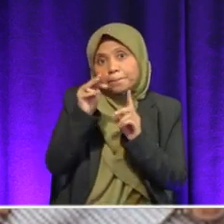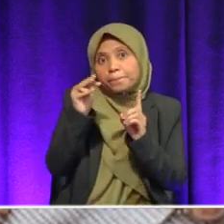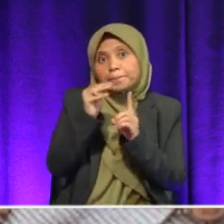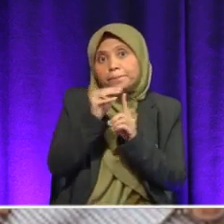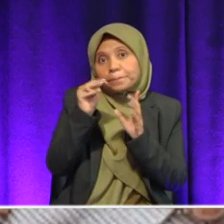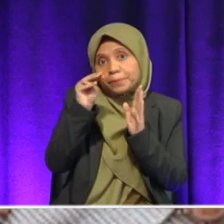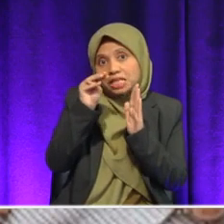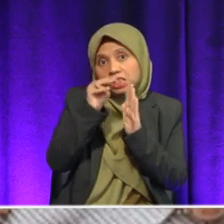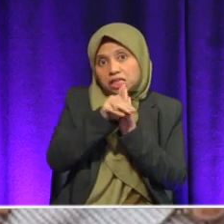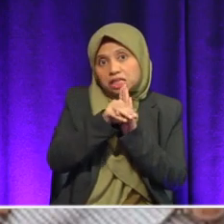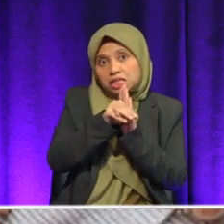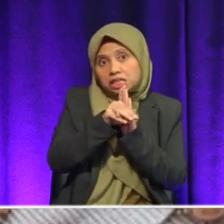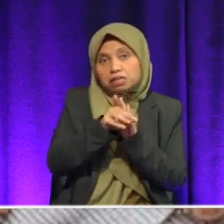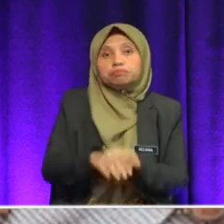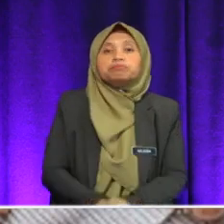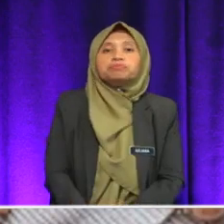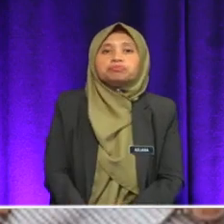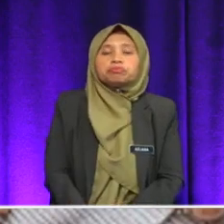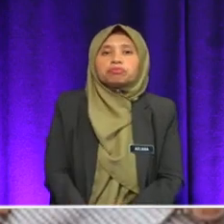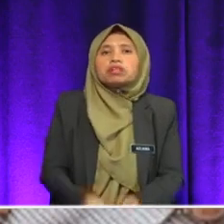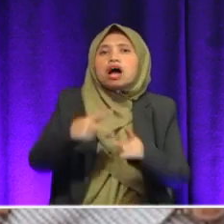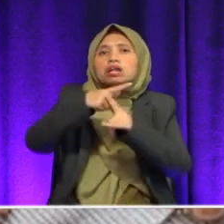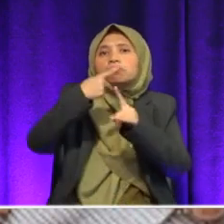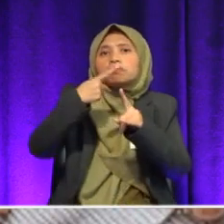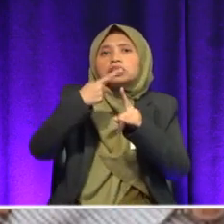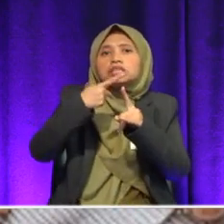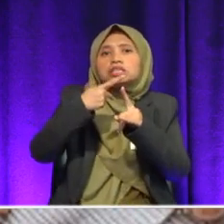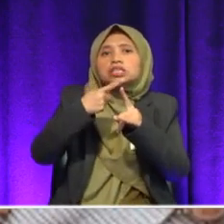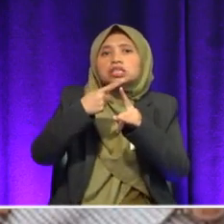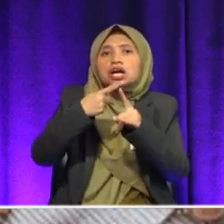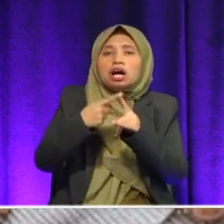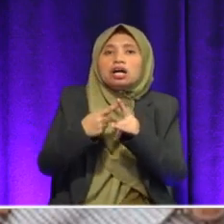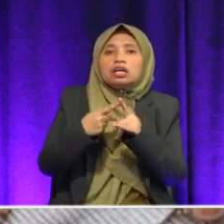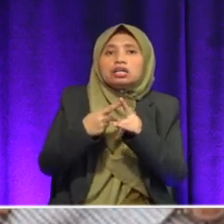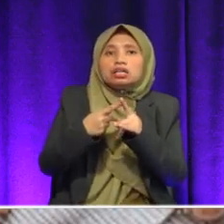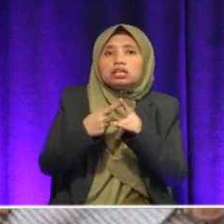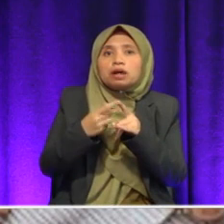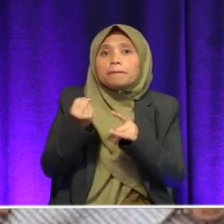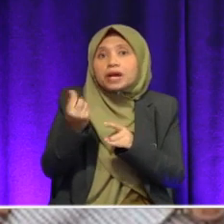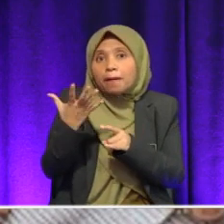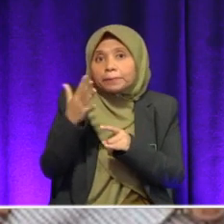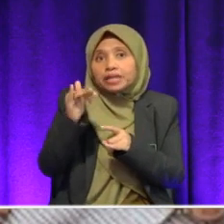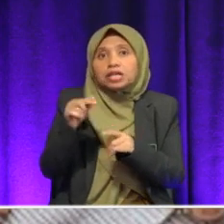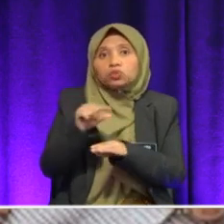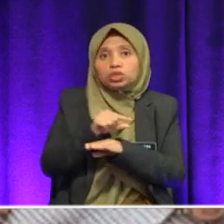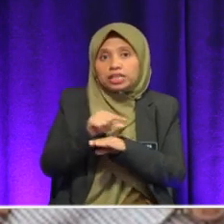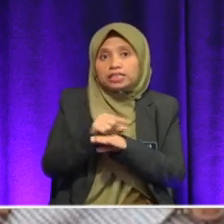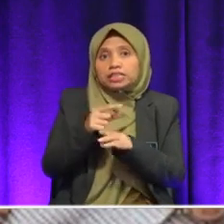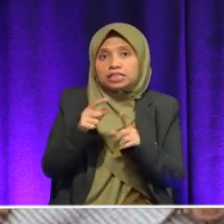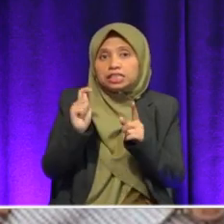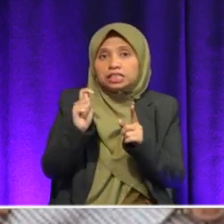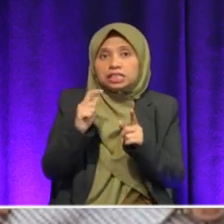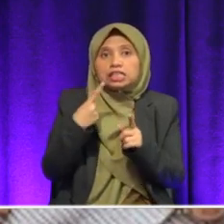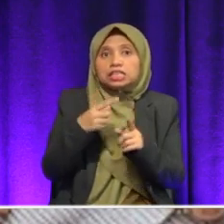kemudian Oke daripada quantity yang kita gunakan tadi kalau satu minta adalah 18